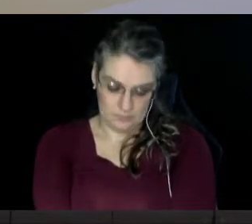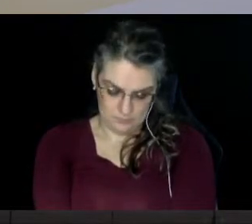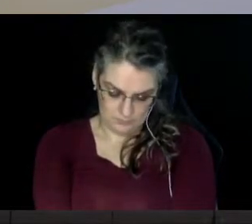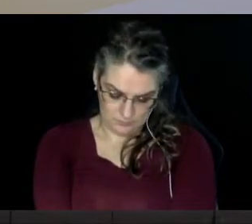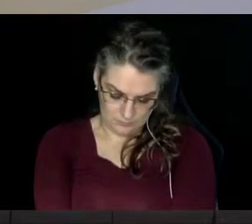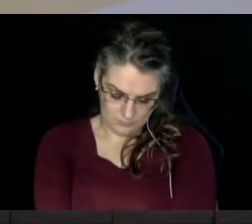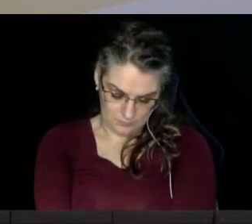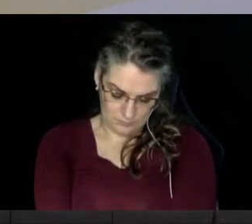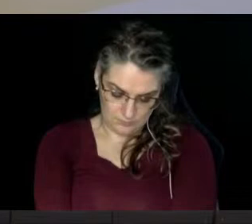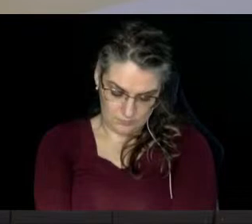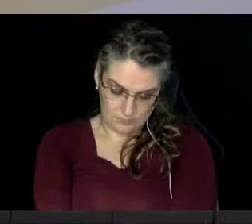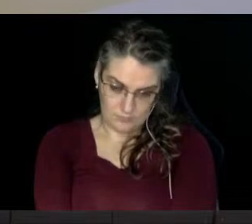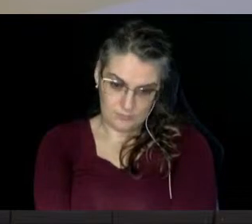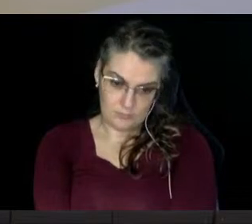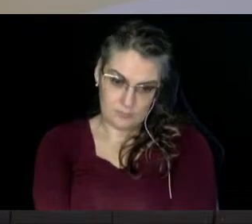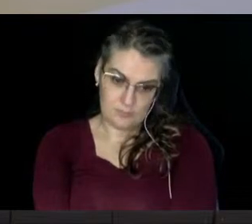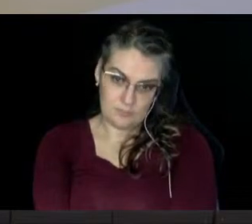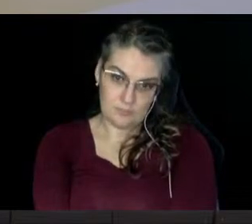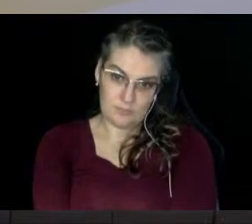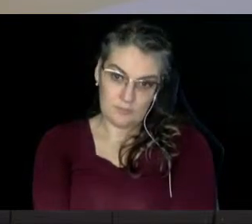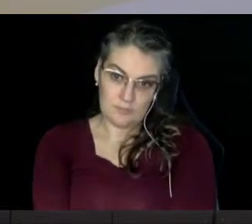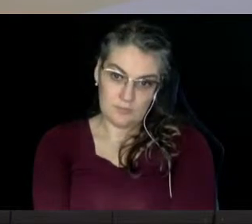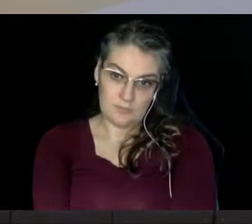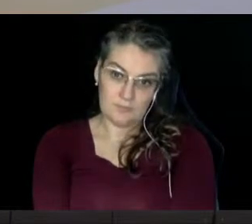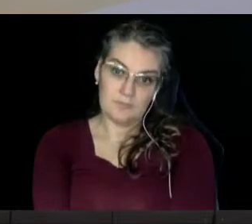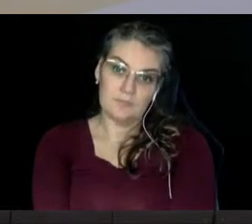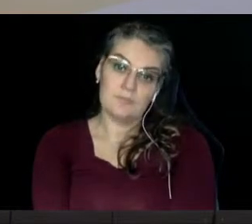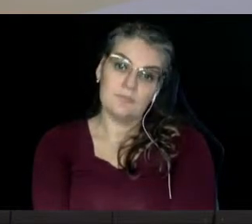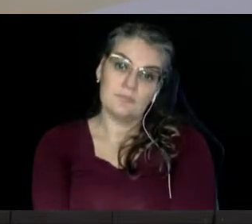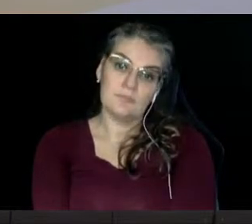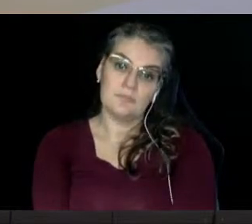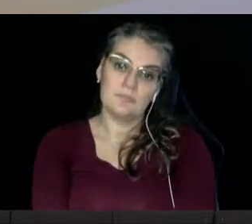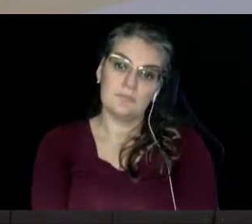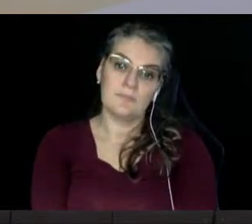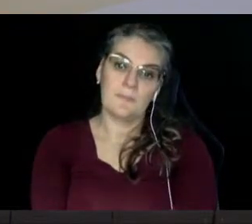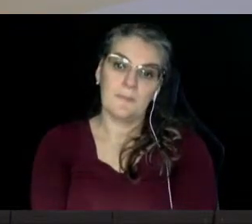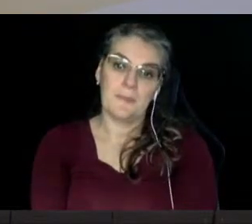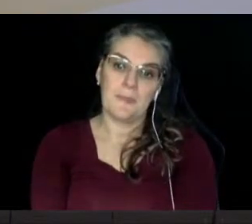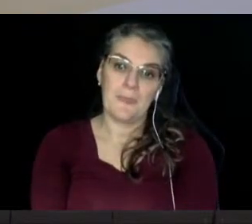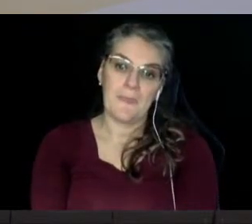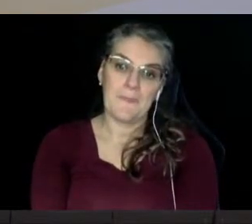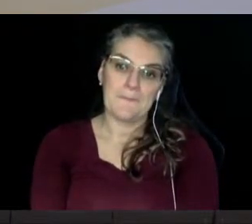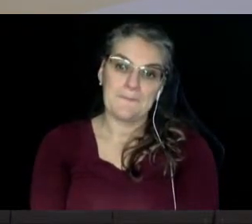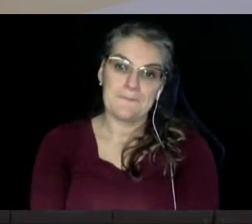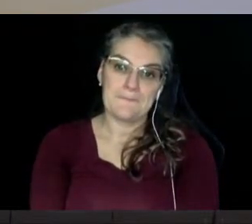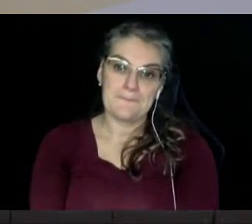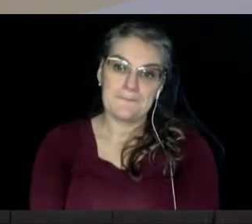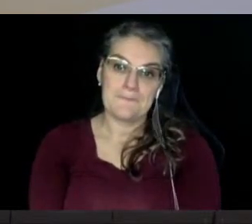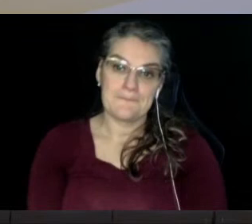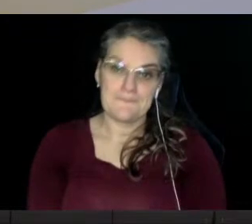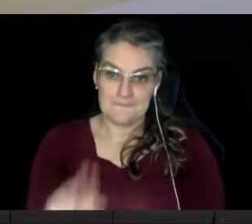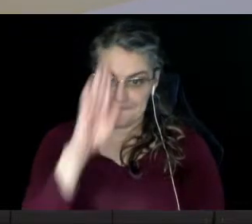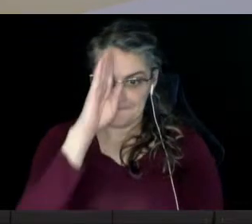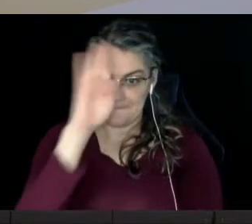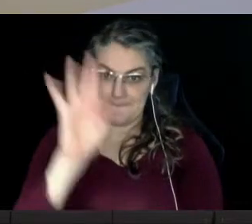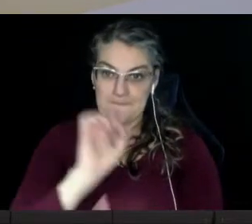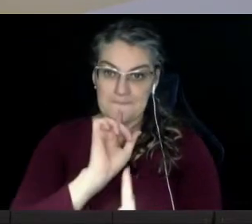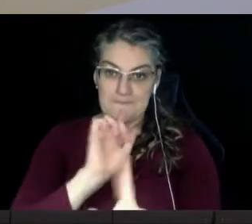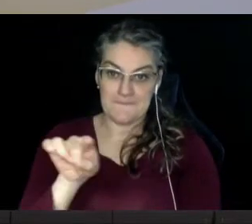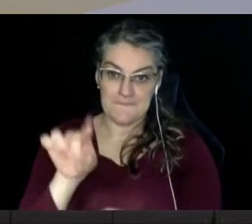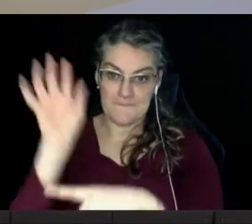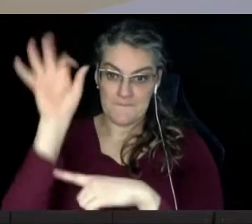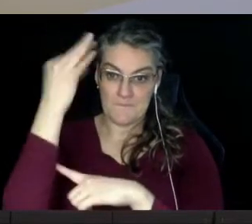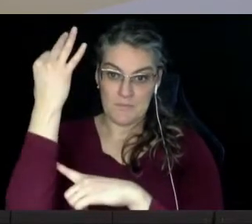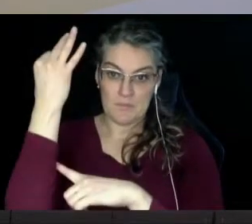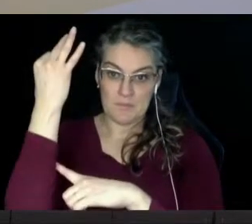pensez toujours que dans 13 jours, le 19 avril, la bulle atlantique ouvrira? Bonjour Julien. Alors, pour